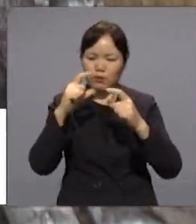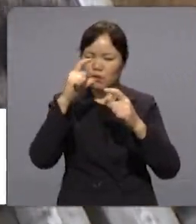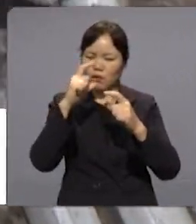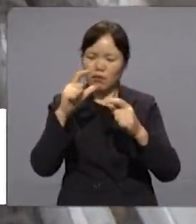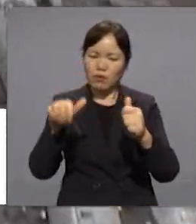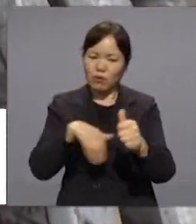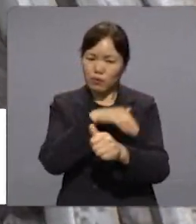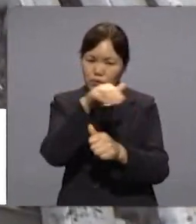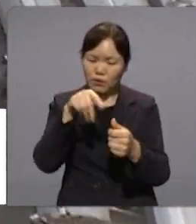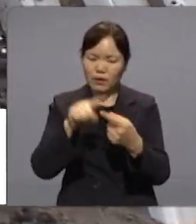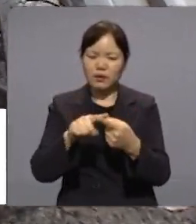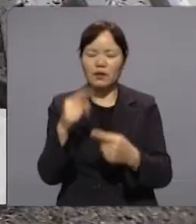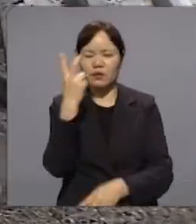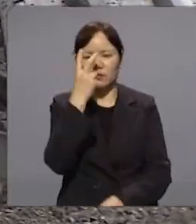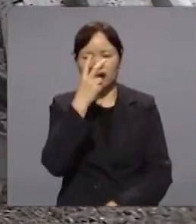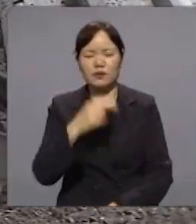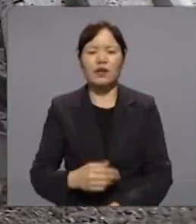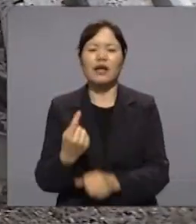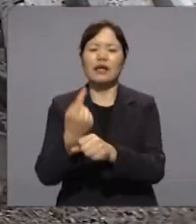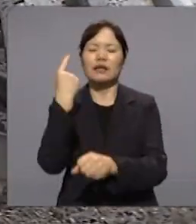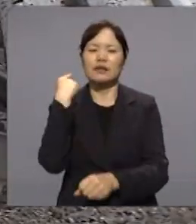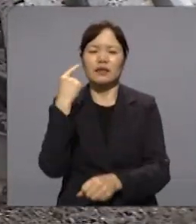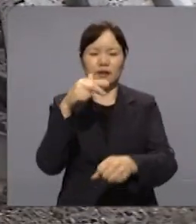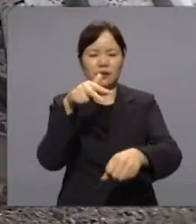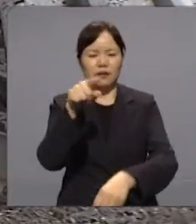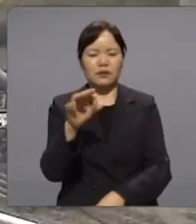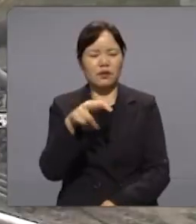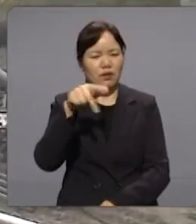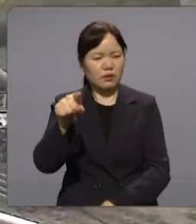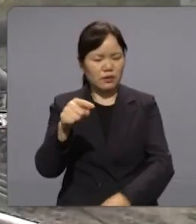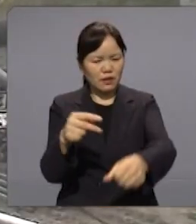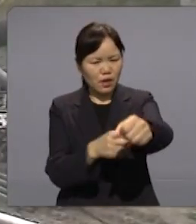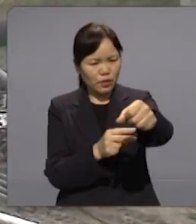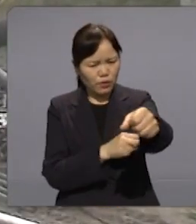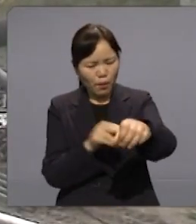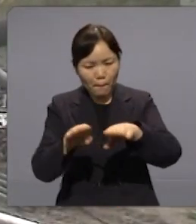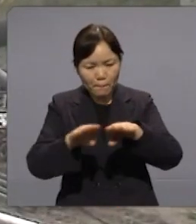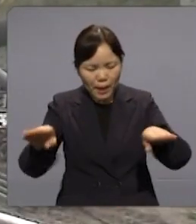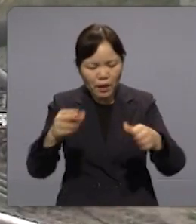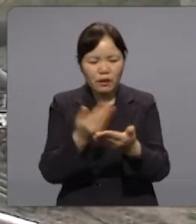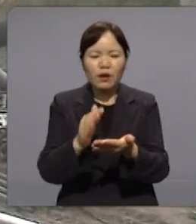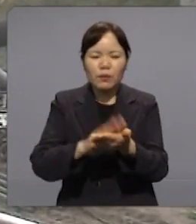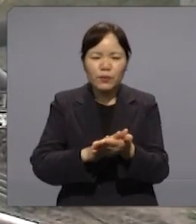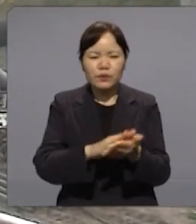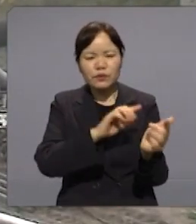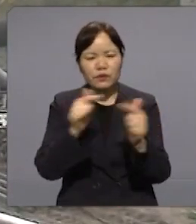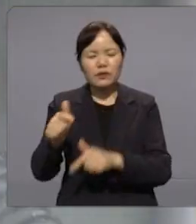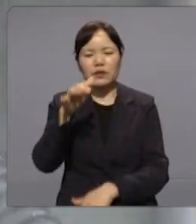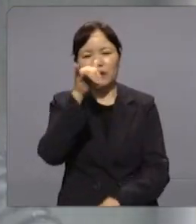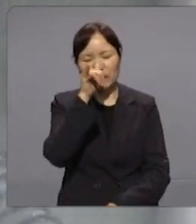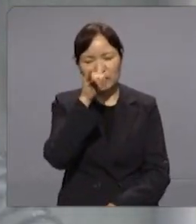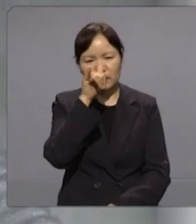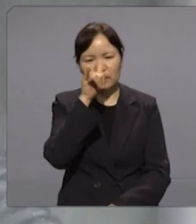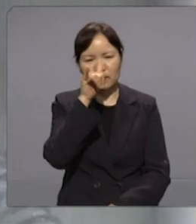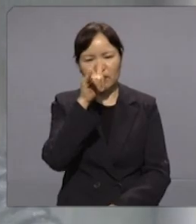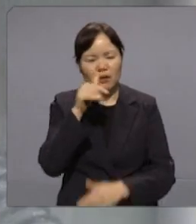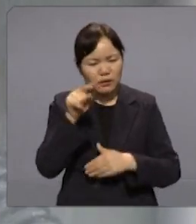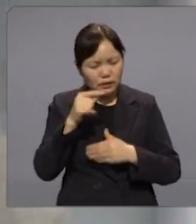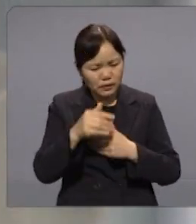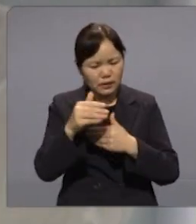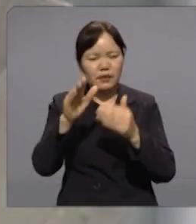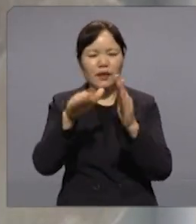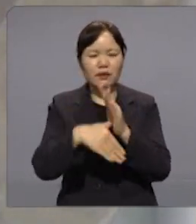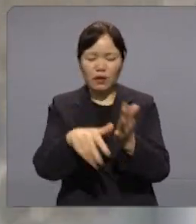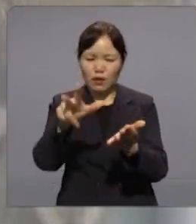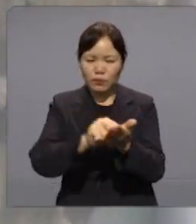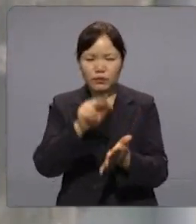전해졌습니다. 지난해 정자교에 바닥판 표면 보수와 단면 보수가 이뤄진 과정에 문제가